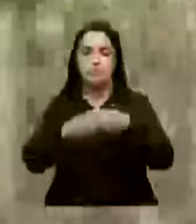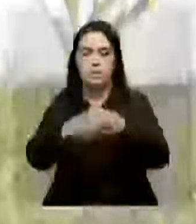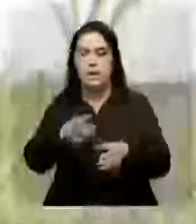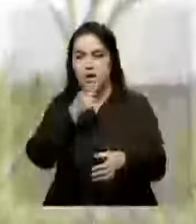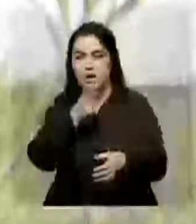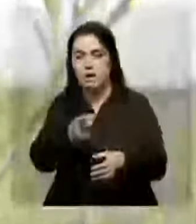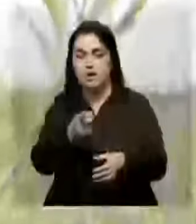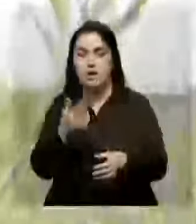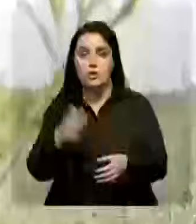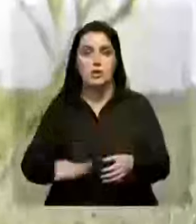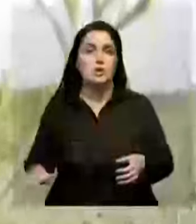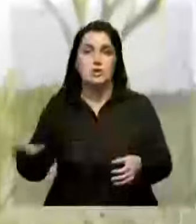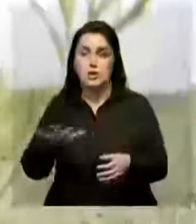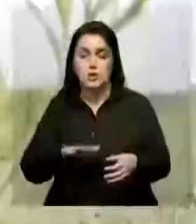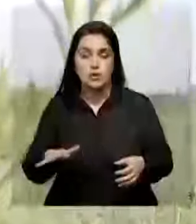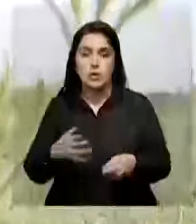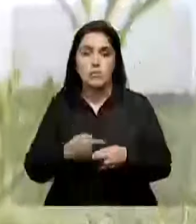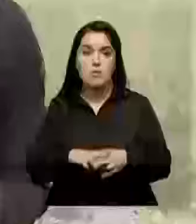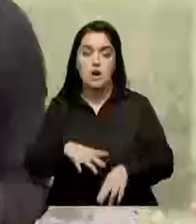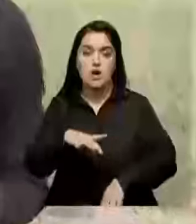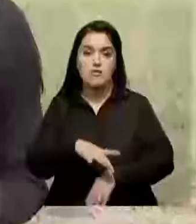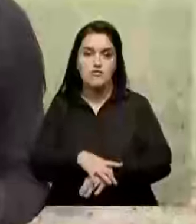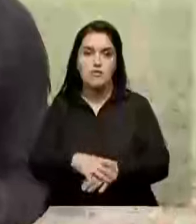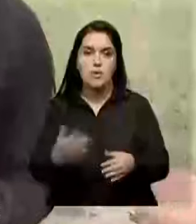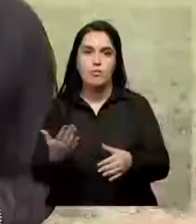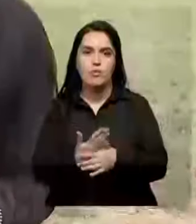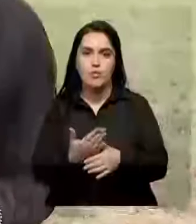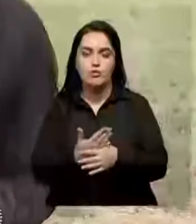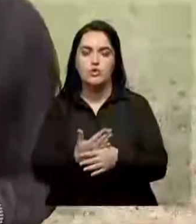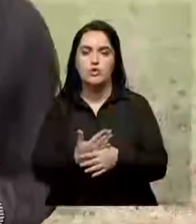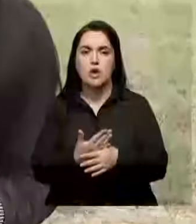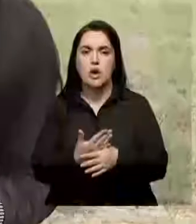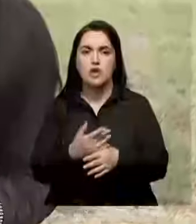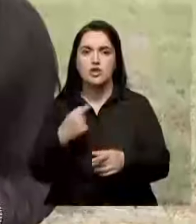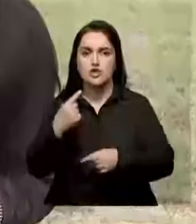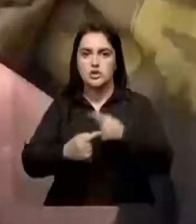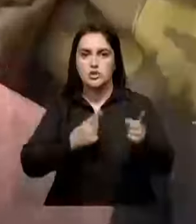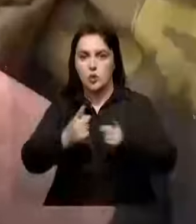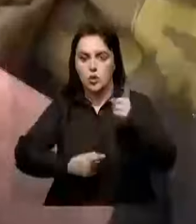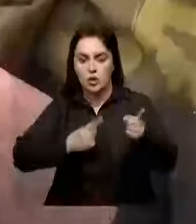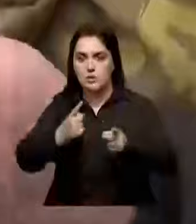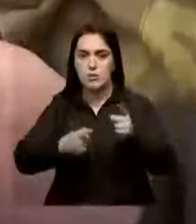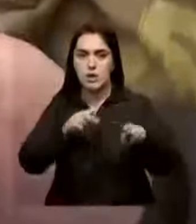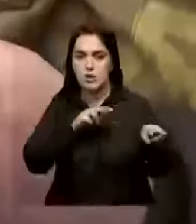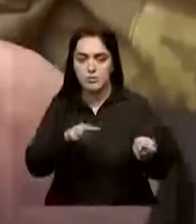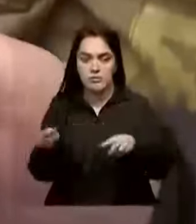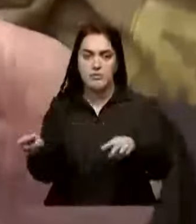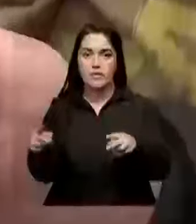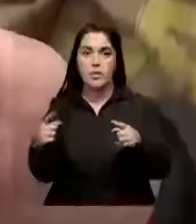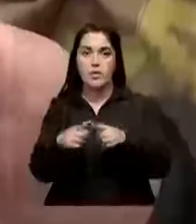расстояния. Ее территории обитания выявляют с помощью космического мониторинга, а точное местонахождение определяют